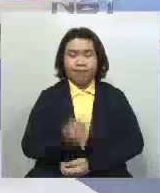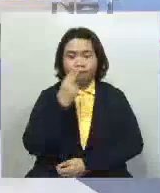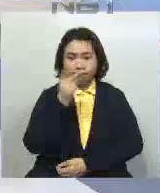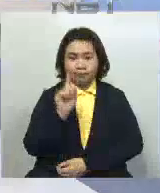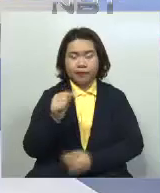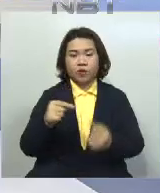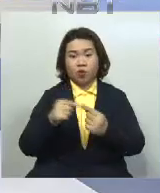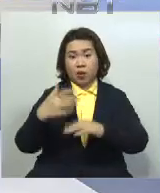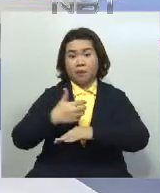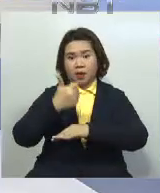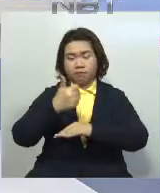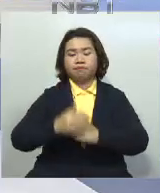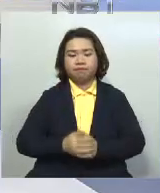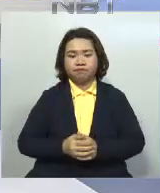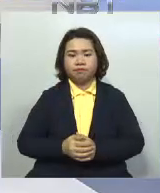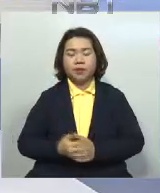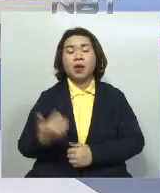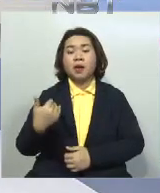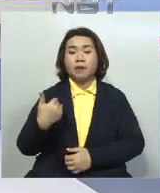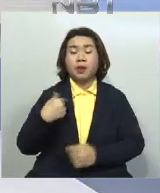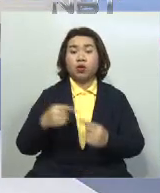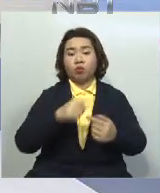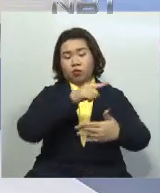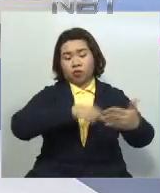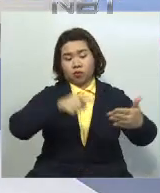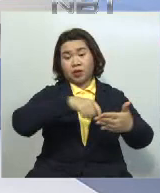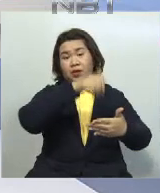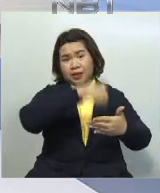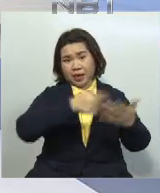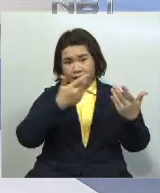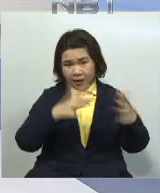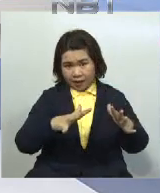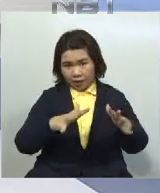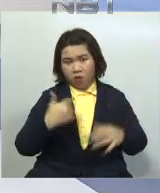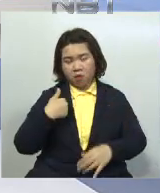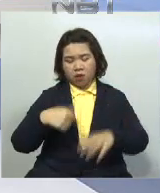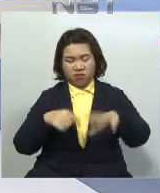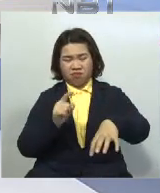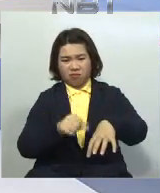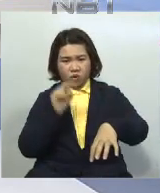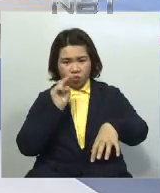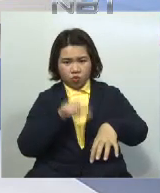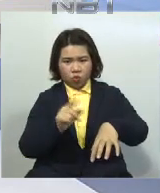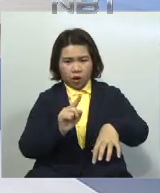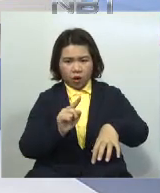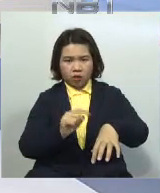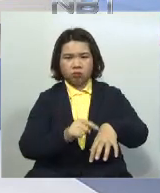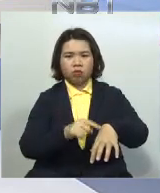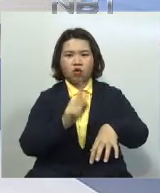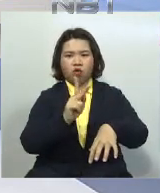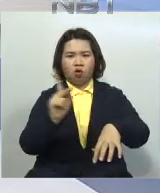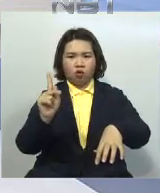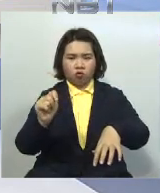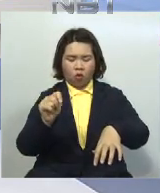มาดูความเคลื่อนไหวทางการเมืองกันบ้างนะคะหลังจากที่การเลือกตั้งผ่านพ้นไปนะคะหนึ่งในหน่วยงานที่ถูกจับตามากที่สุดก็คือกก